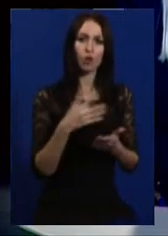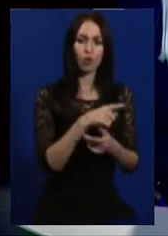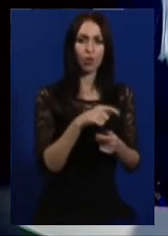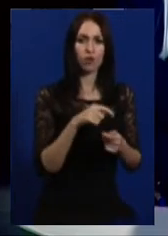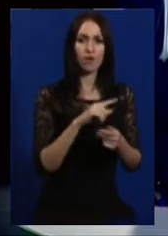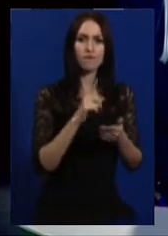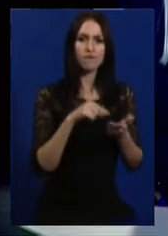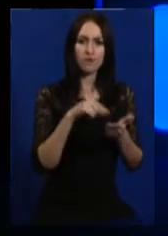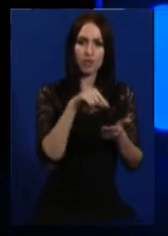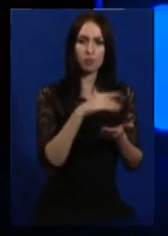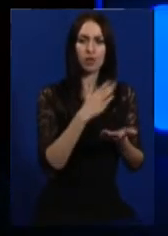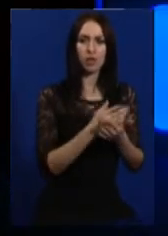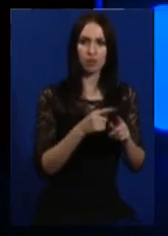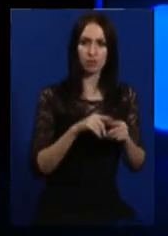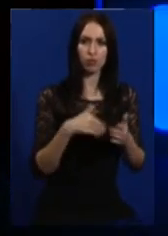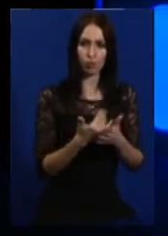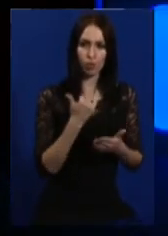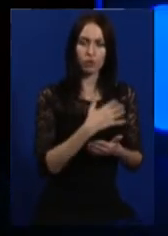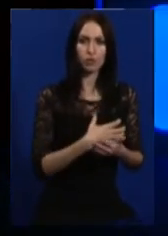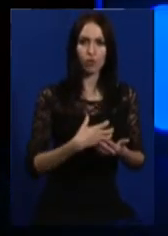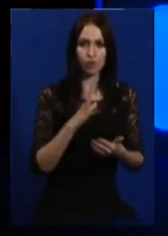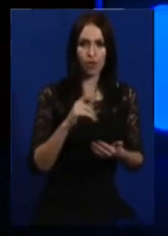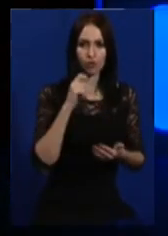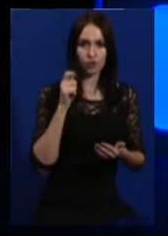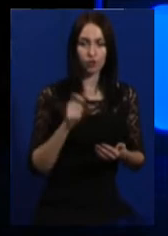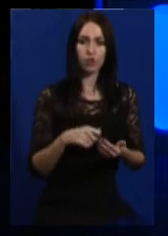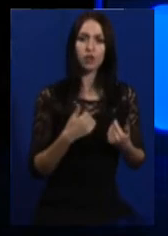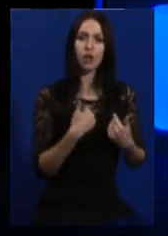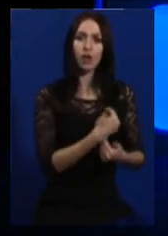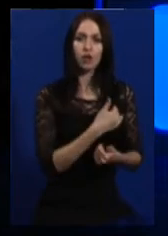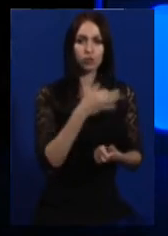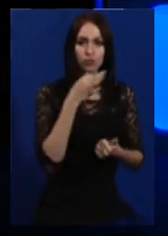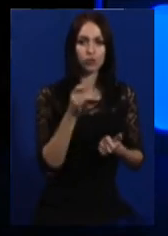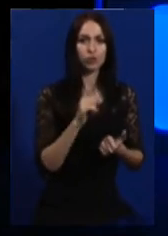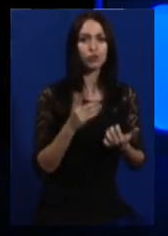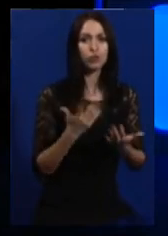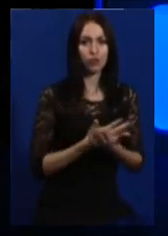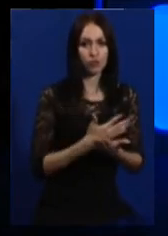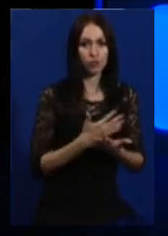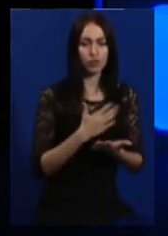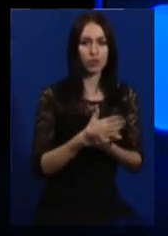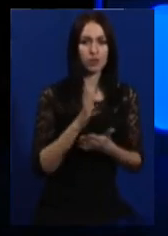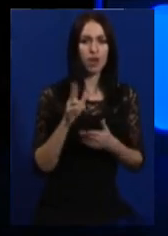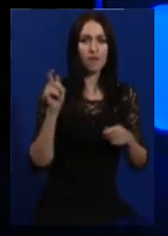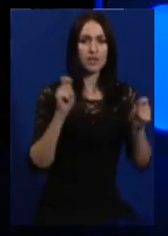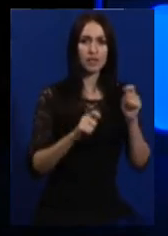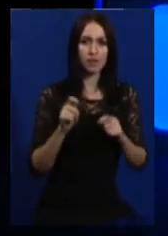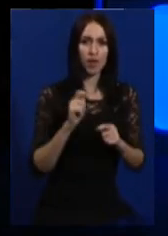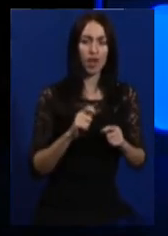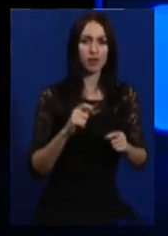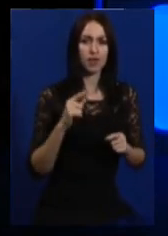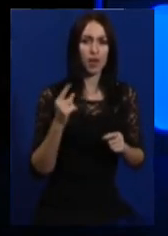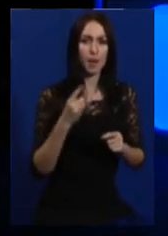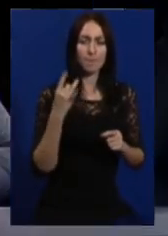в украине я хочу сказать что фильм является фестивальной премьера он впервые